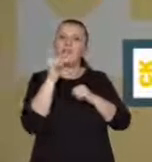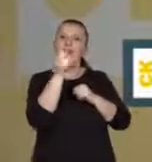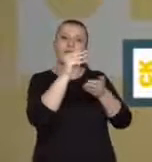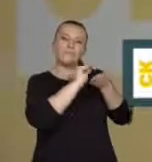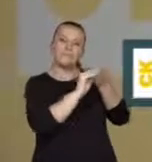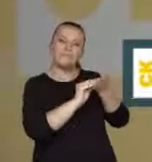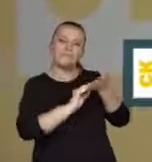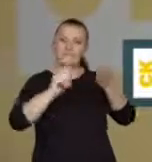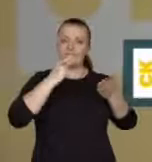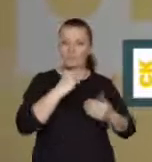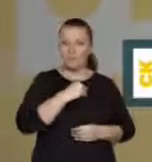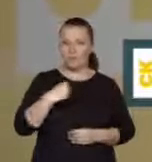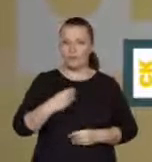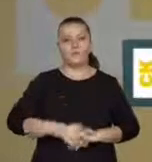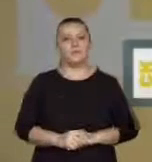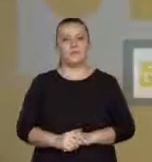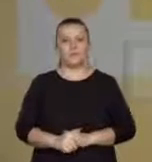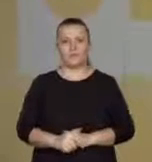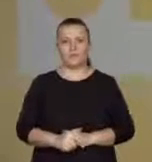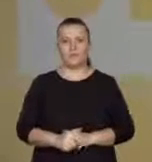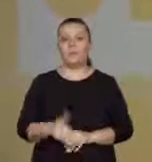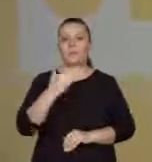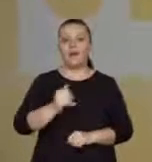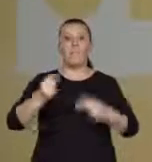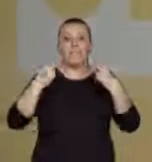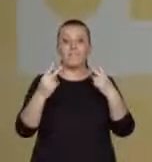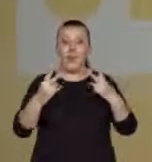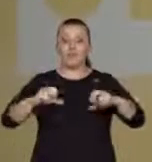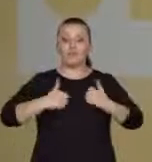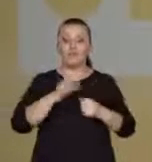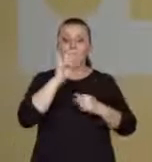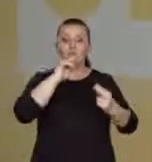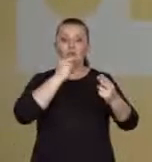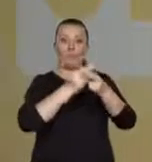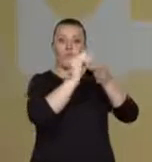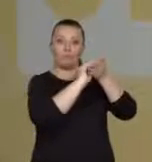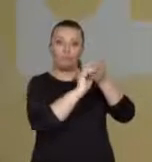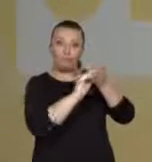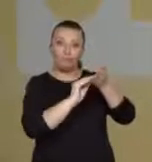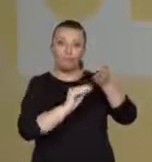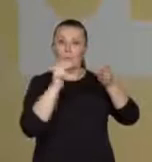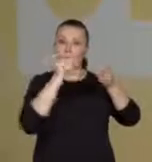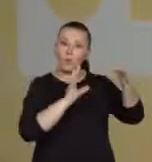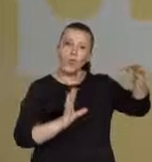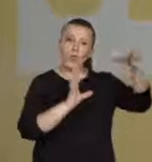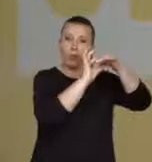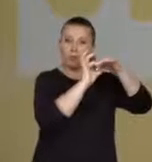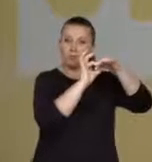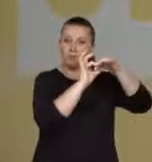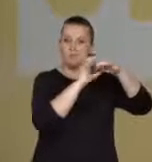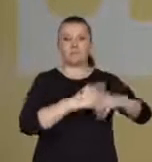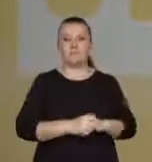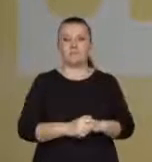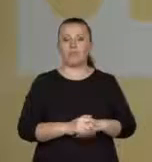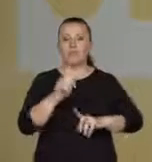maturzyści posługują się językiem polskim. Bardzo ważny jest związek logiczny, jaki zachodzi pomiędzy elementami odpowiedzi. Może ona